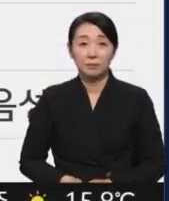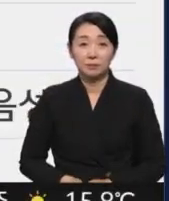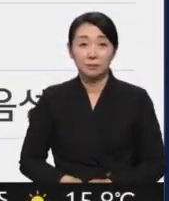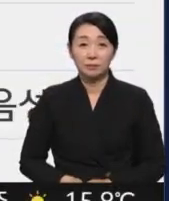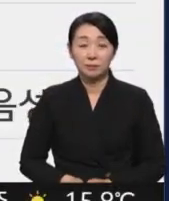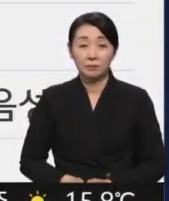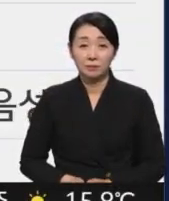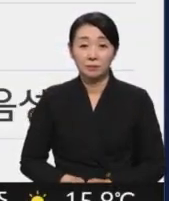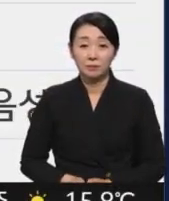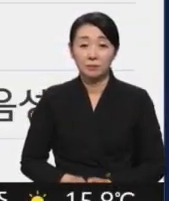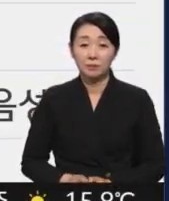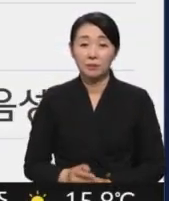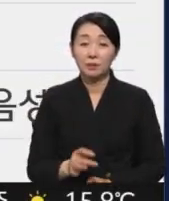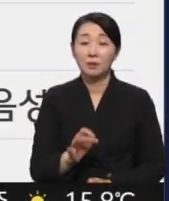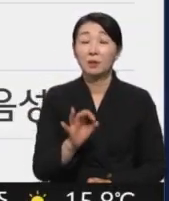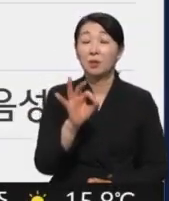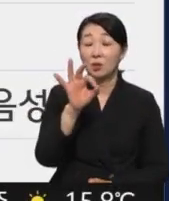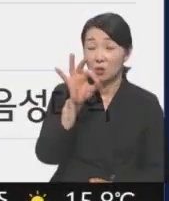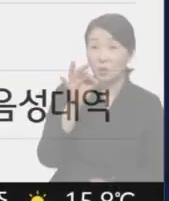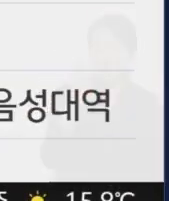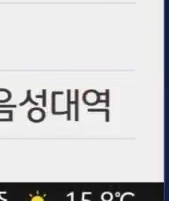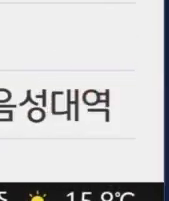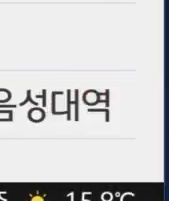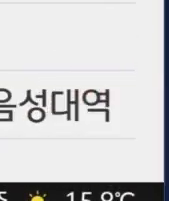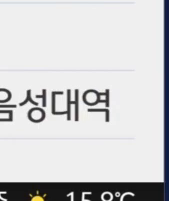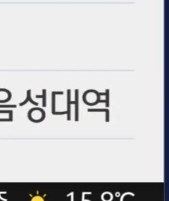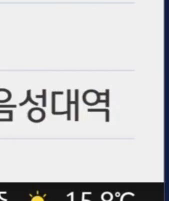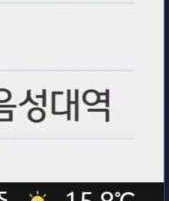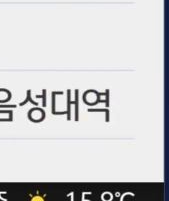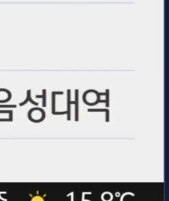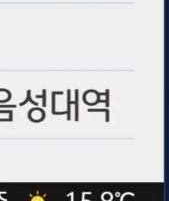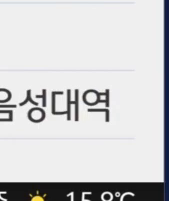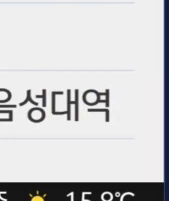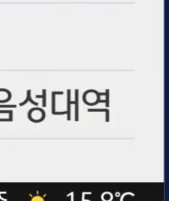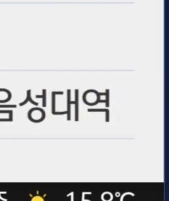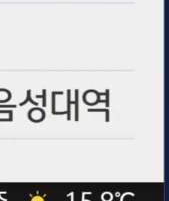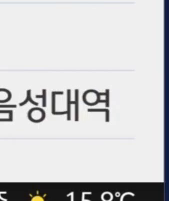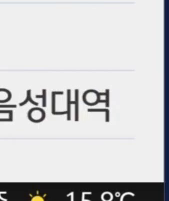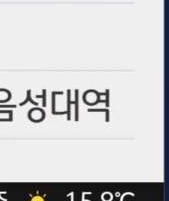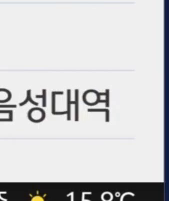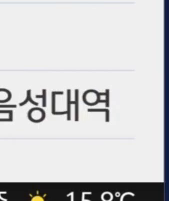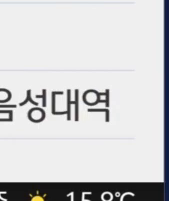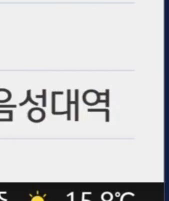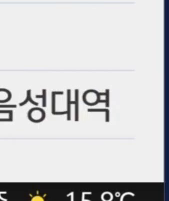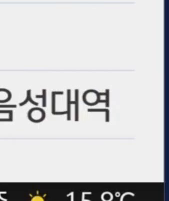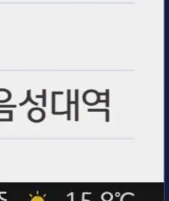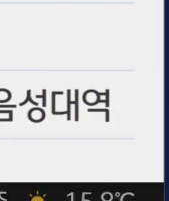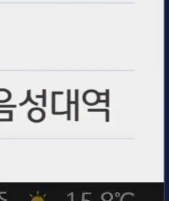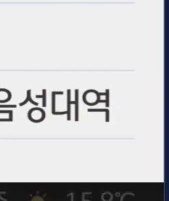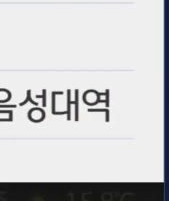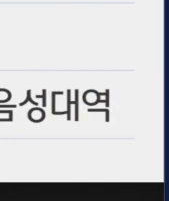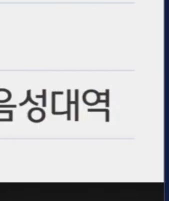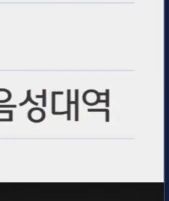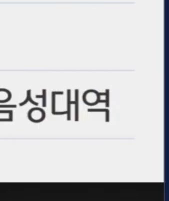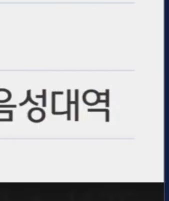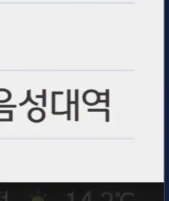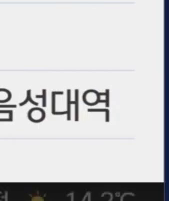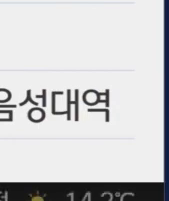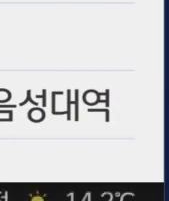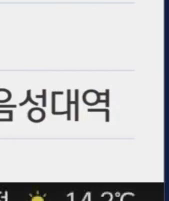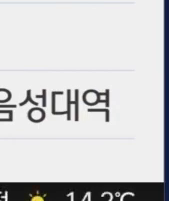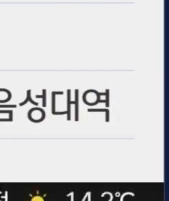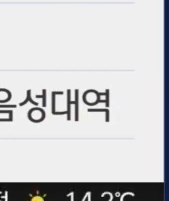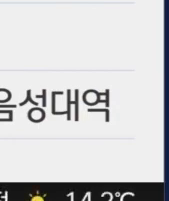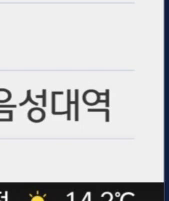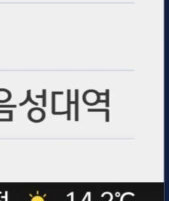유검 무죄, 무검 유죄입니다. 없는 죄를 만들어내고 있습니다. 명백한 물증이 있는 50억